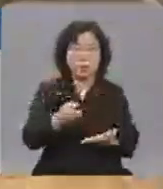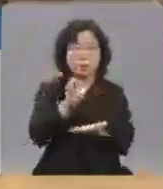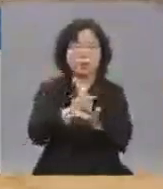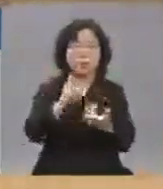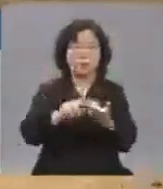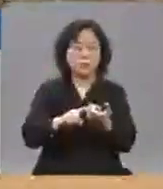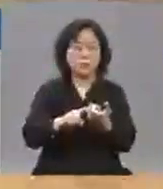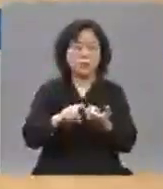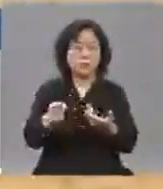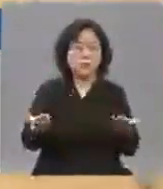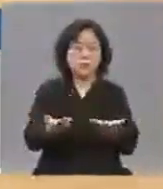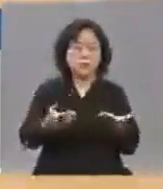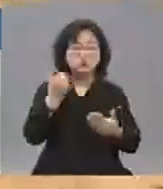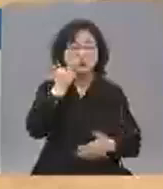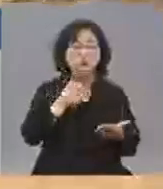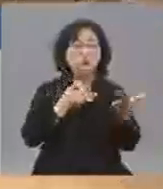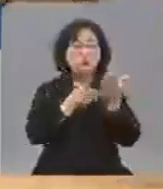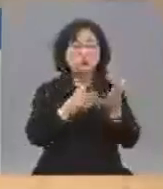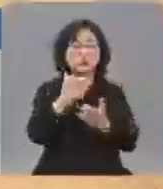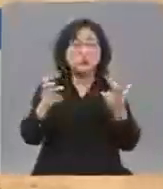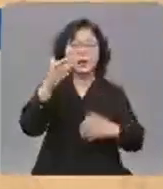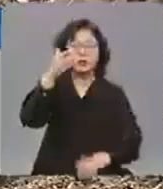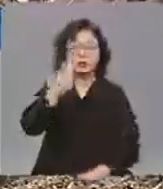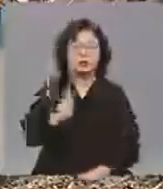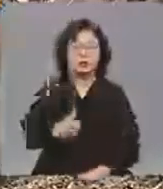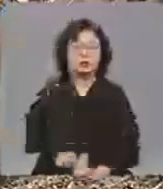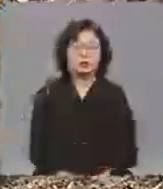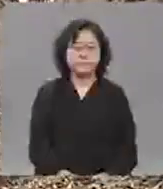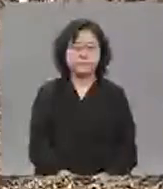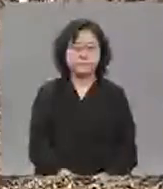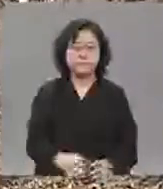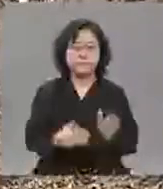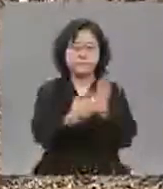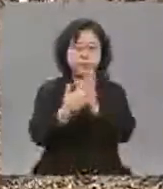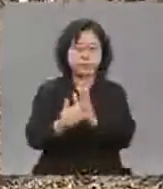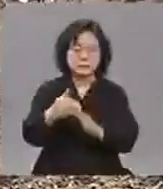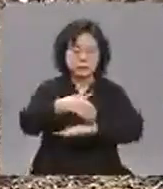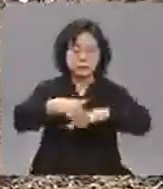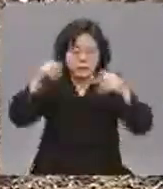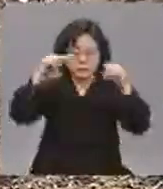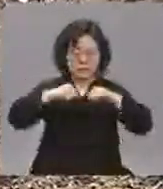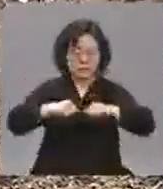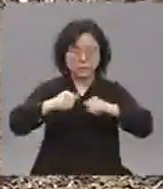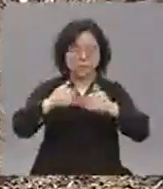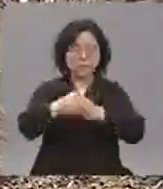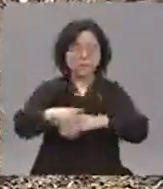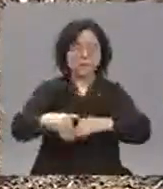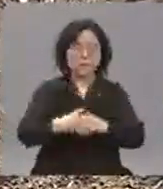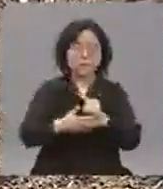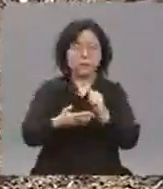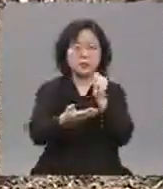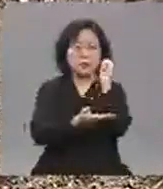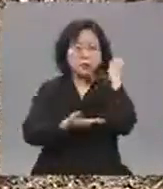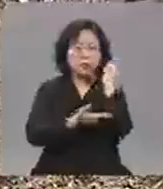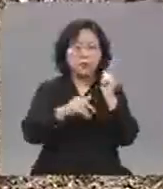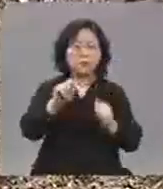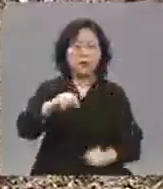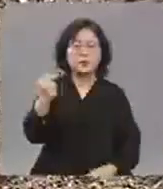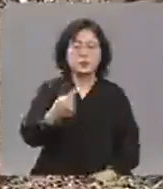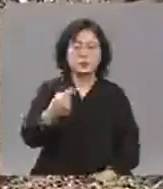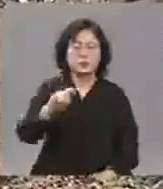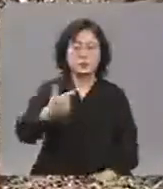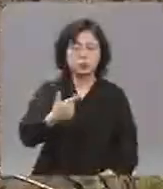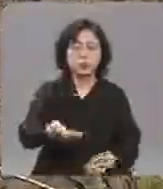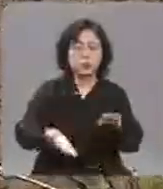그럼 이 작업은 누가 의뢰를 하신 거예요? 이 선수가 한 거죠. 방제 계획 승인 내역을 살펴보니 제거 나무가